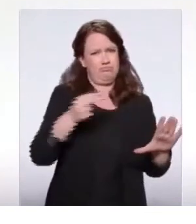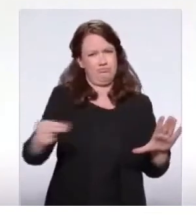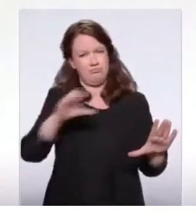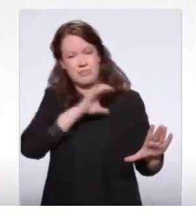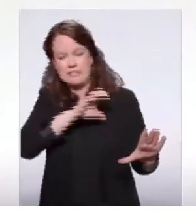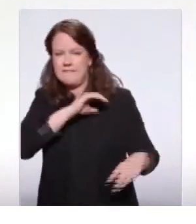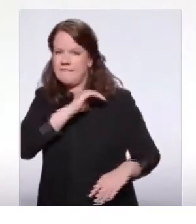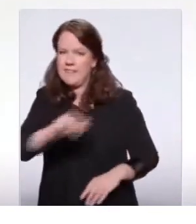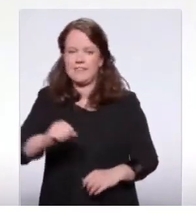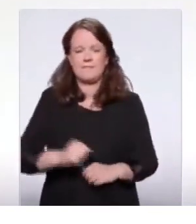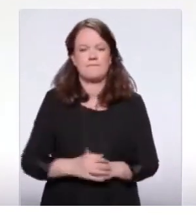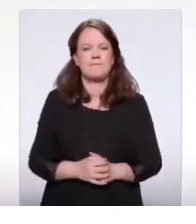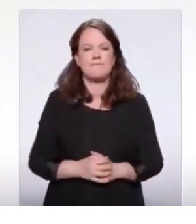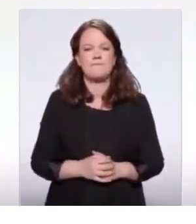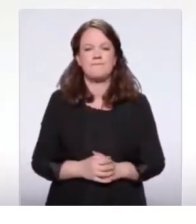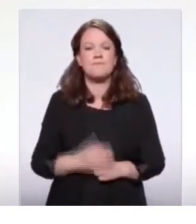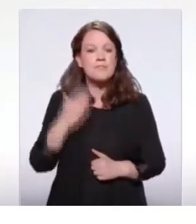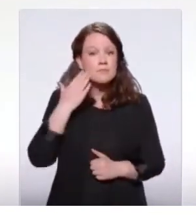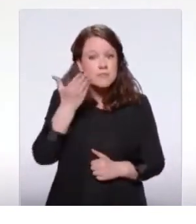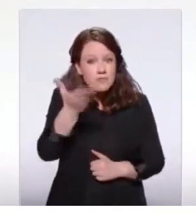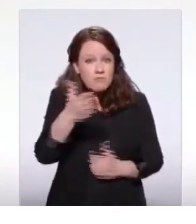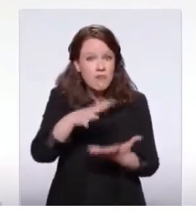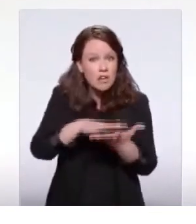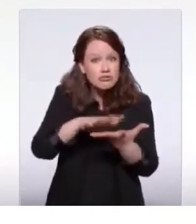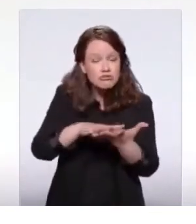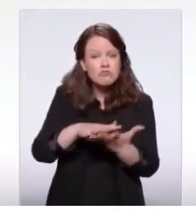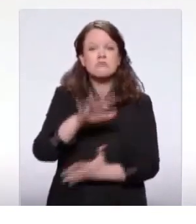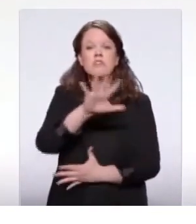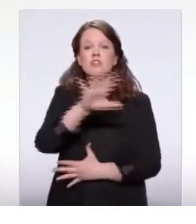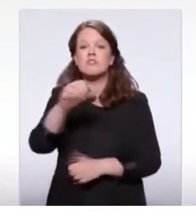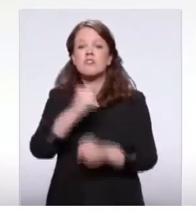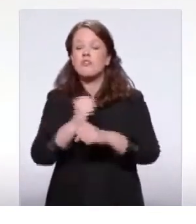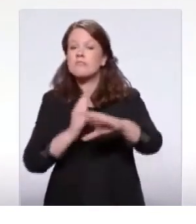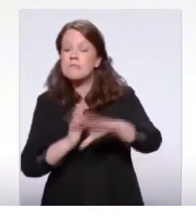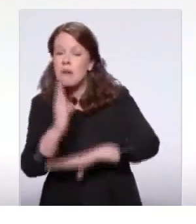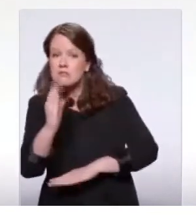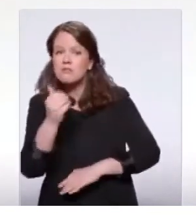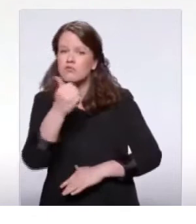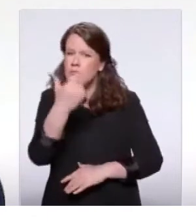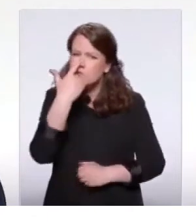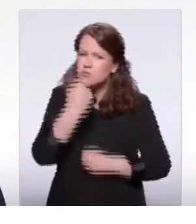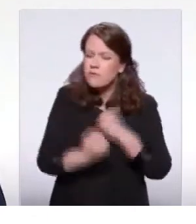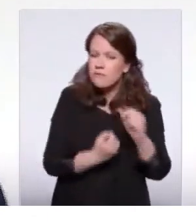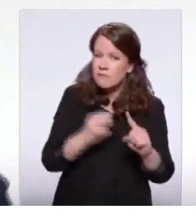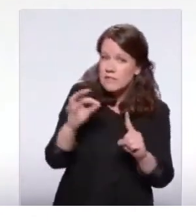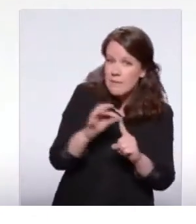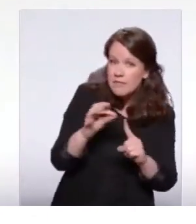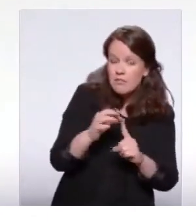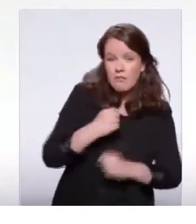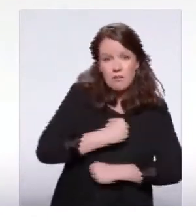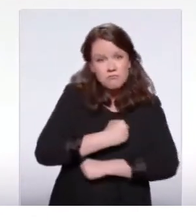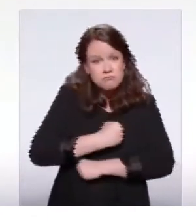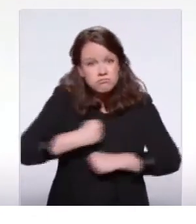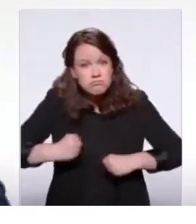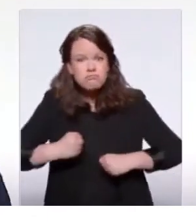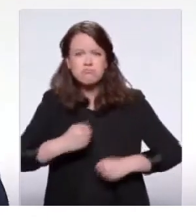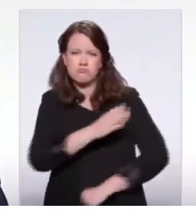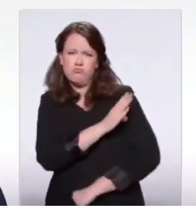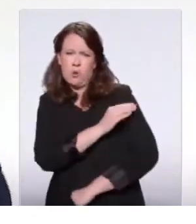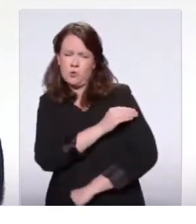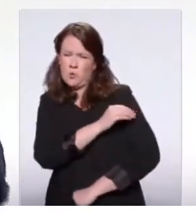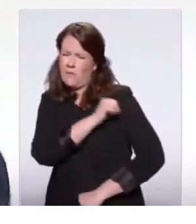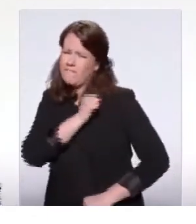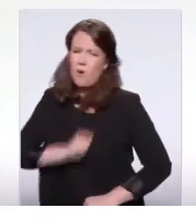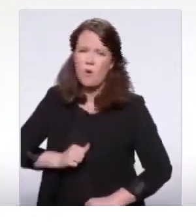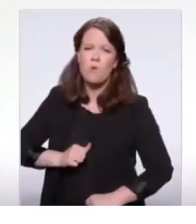55 ans et êtes atteint par exemple de diabète, d'hypertension ou de surpoids, vous pouvez aujourd'hui prendre